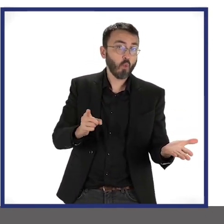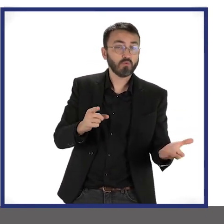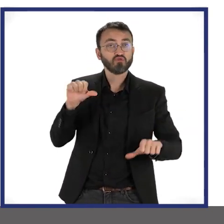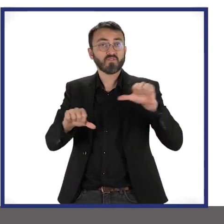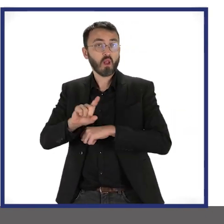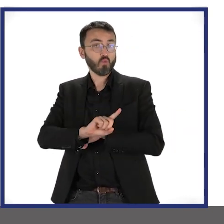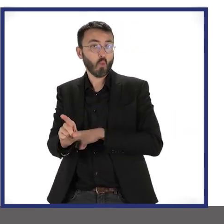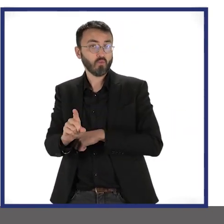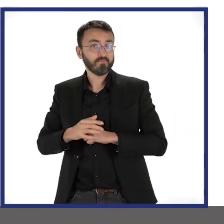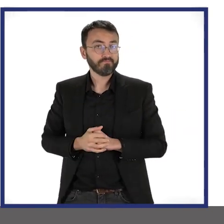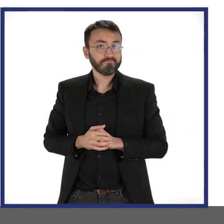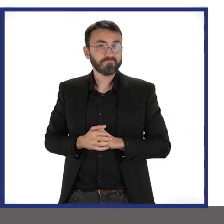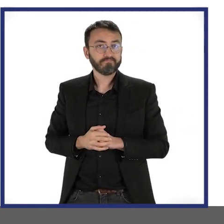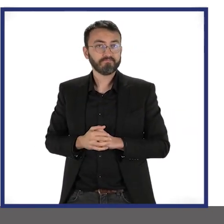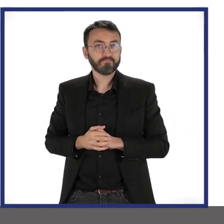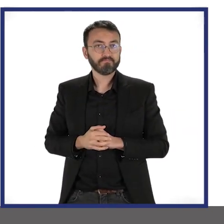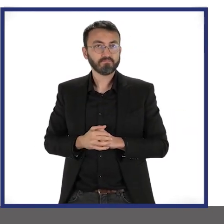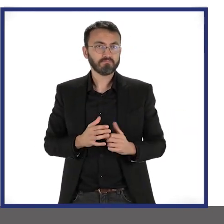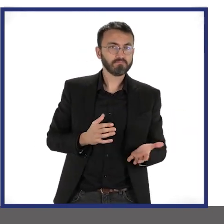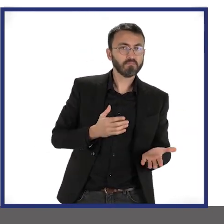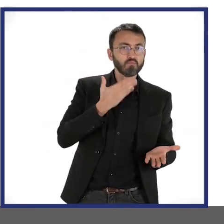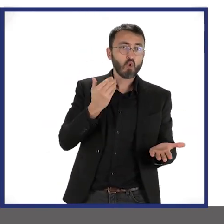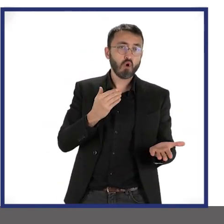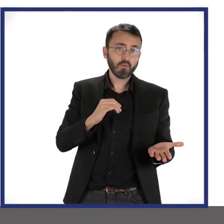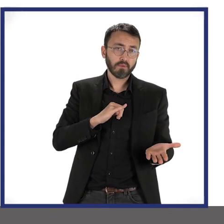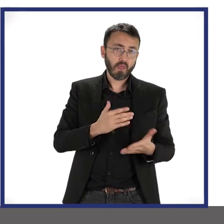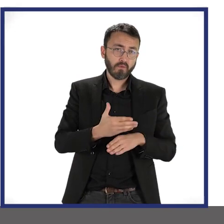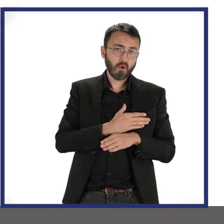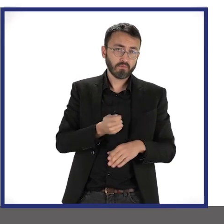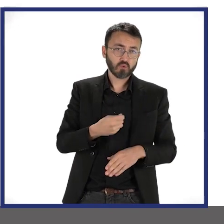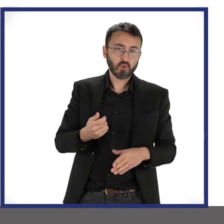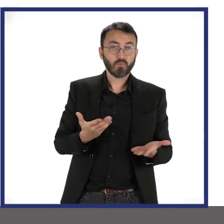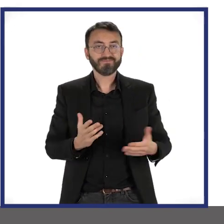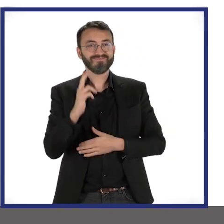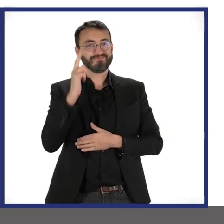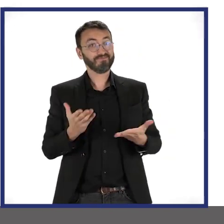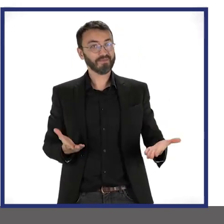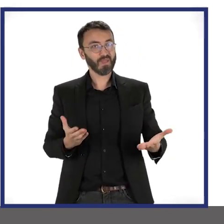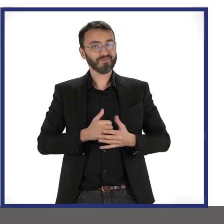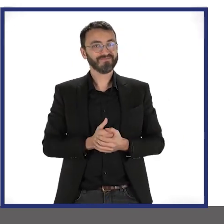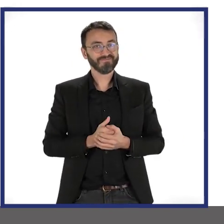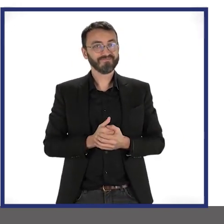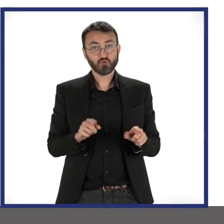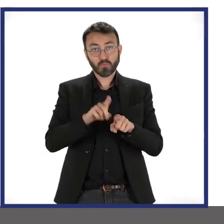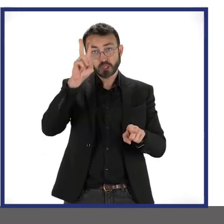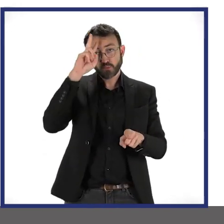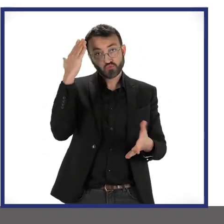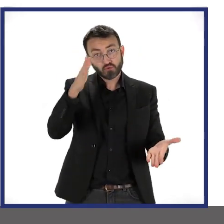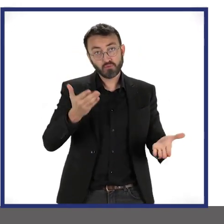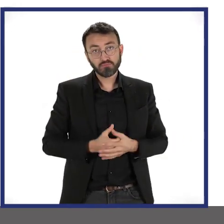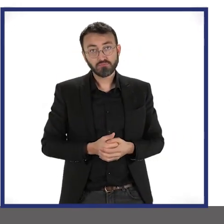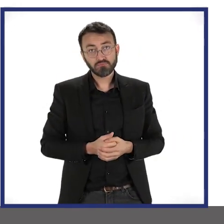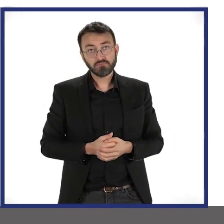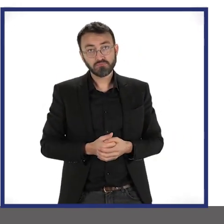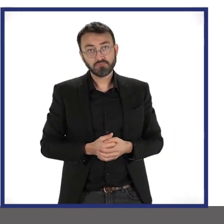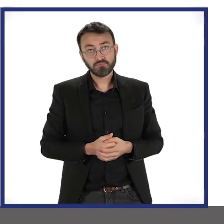Pas d'urine, pas de javel, rien. Entre nous, le mieux, c'est d'aller uriner avant. Et à partir de maintenant, on fait